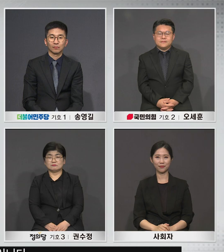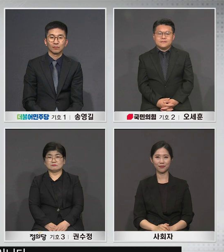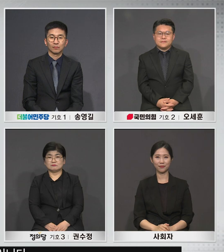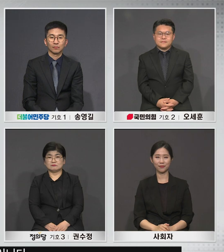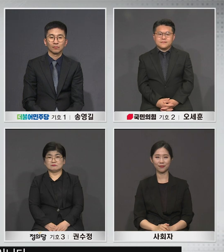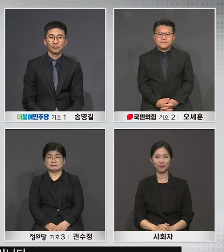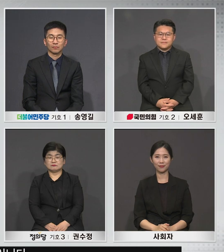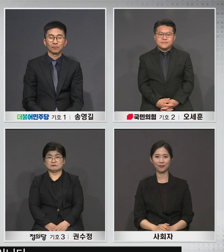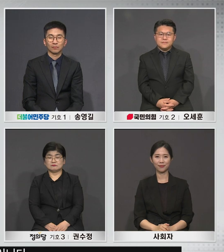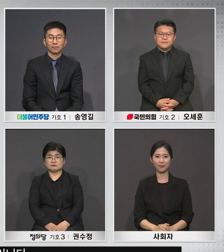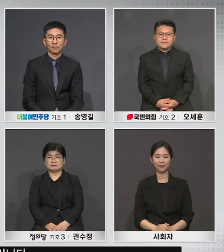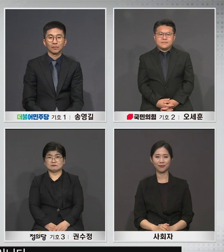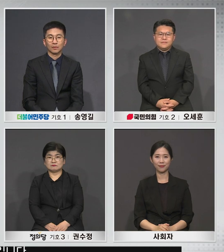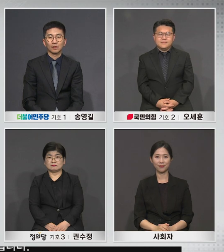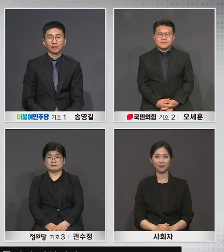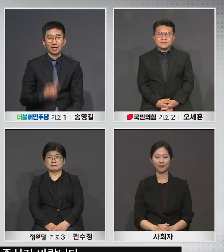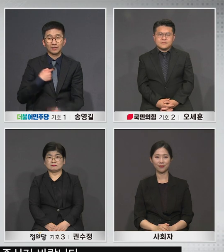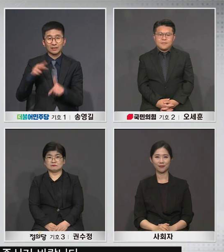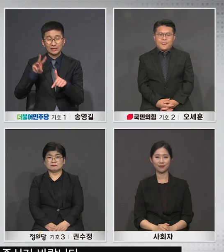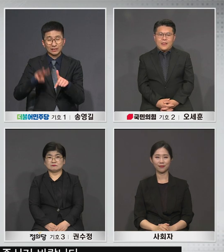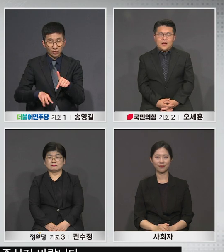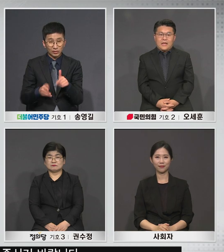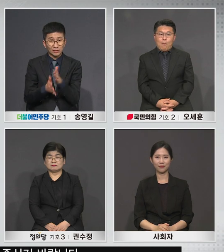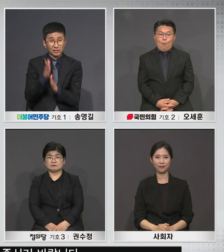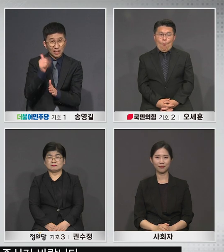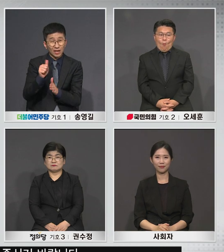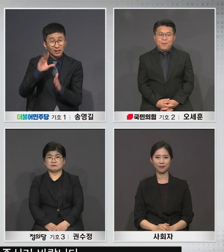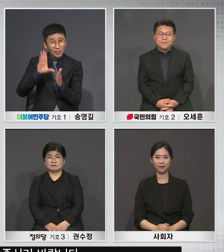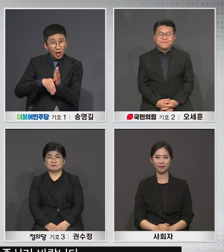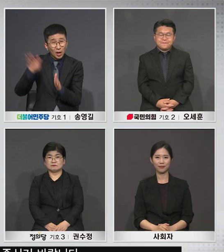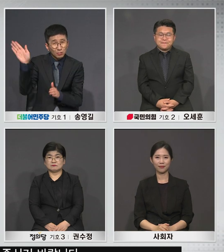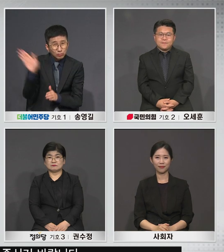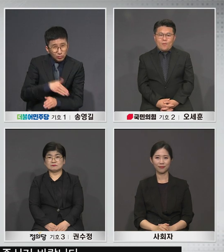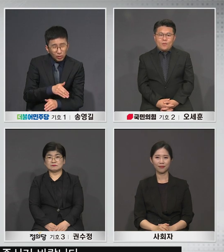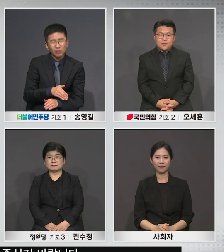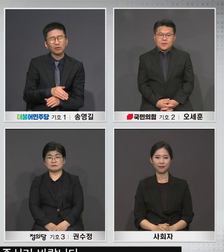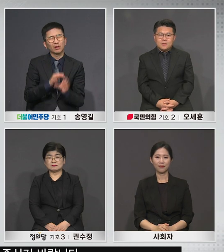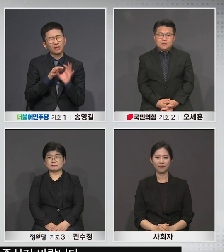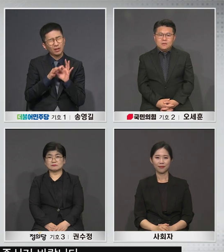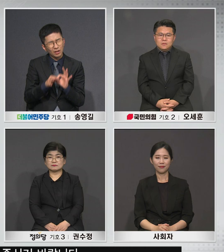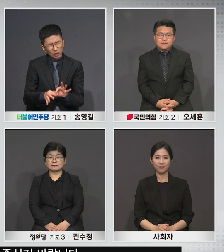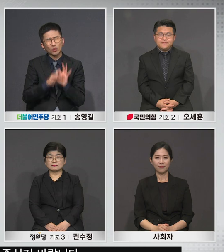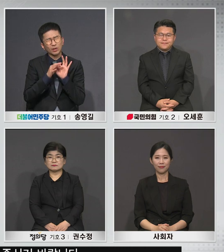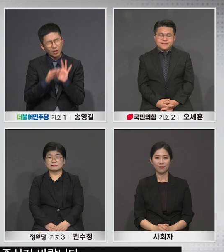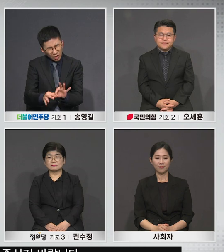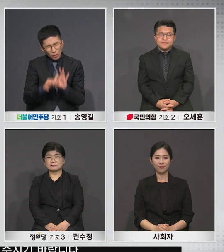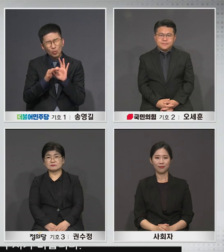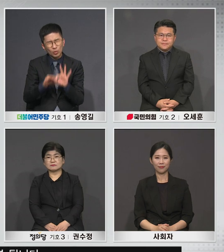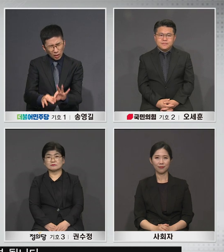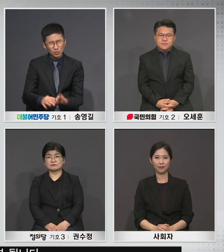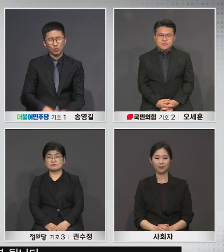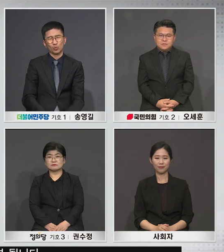사실 이 문제는 제가 인천시장 때부터 계속 논란이 된 문제이기 때문에 사실 잘 알고 있는 사안입니다만